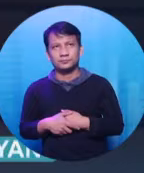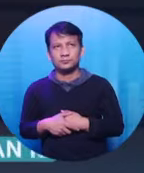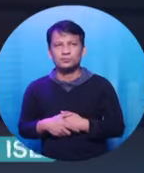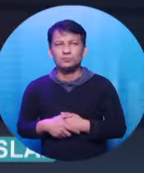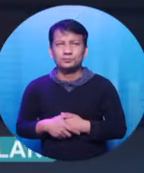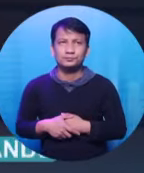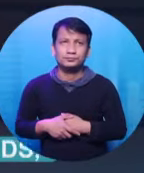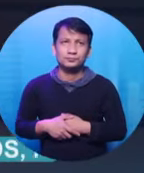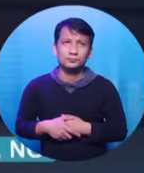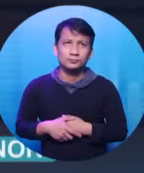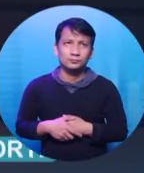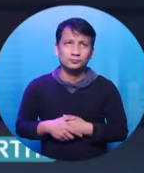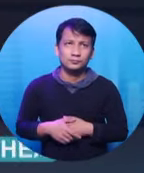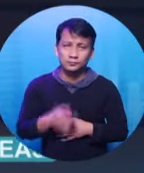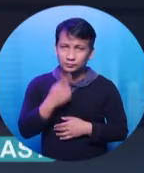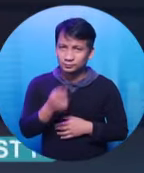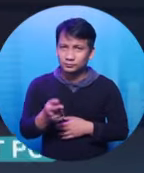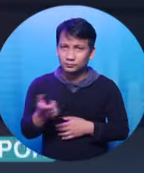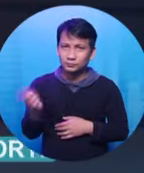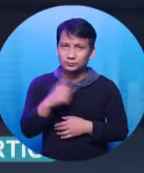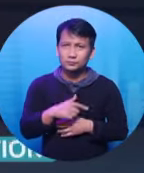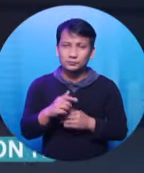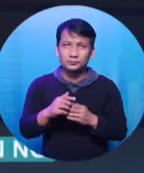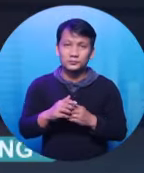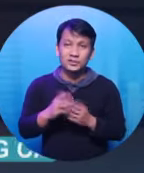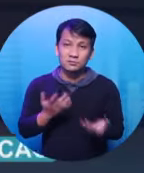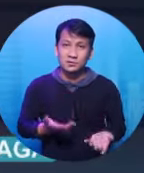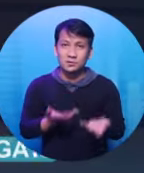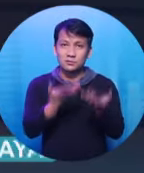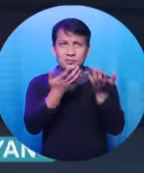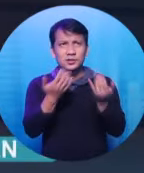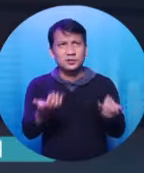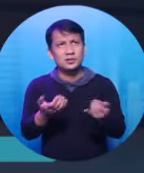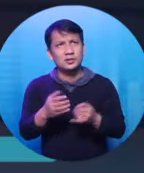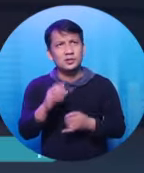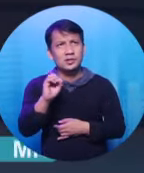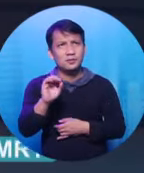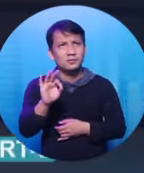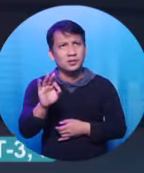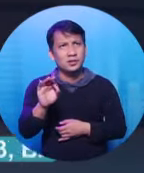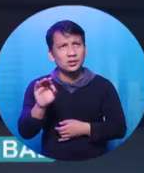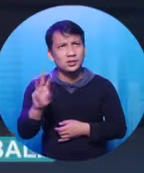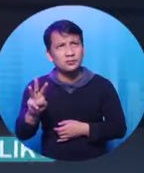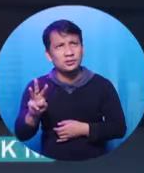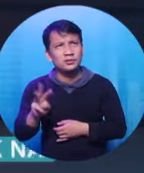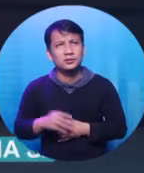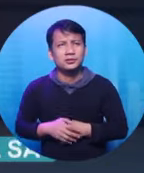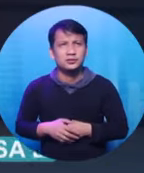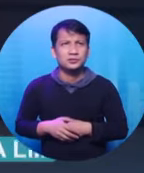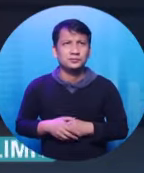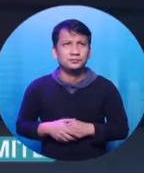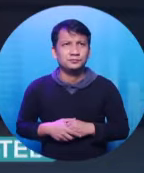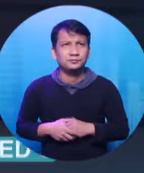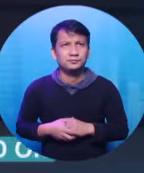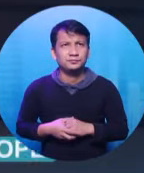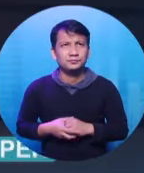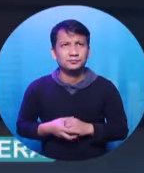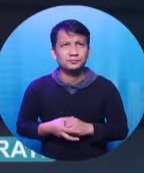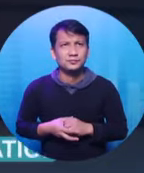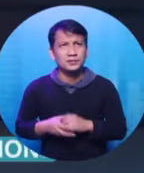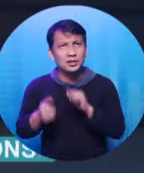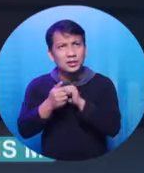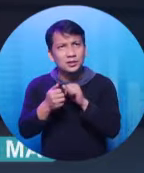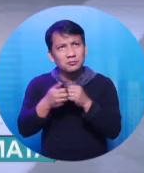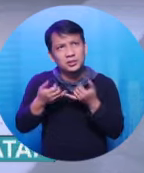Siyempre, ang ating mga super bida, mga OFW. Kasama